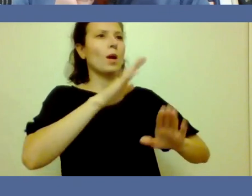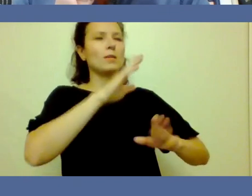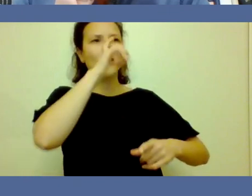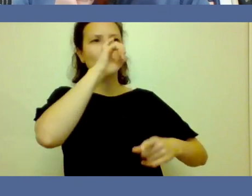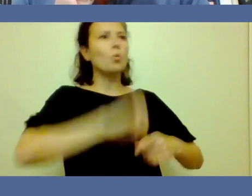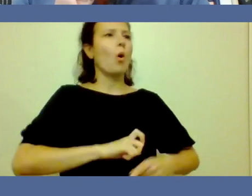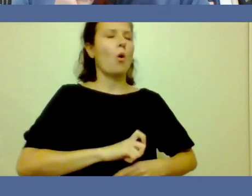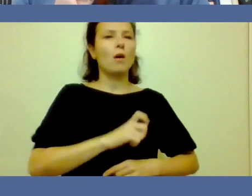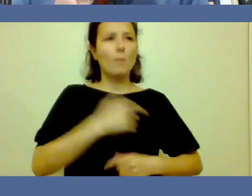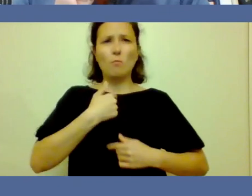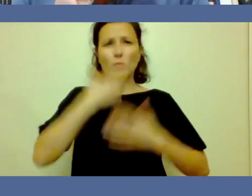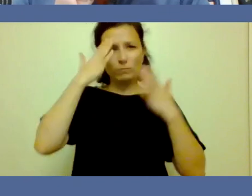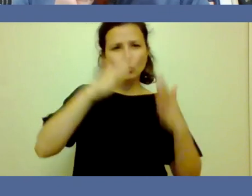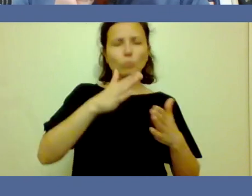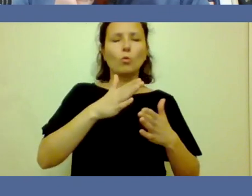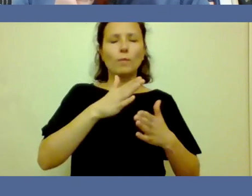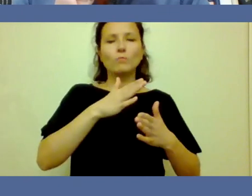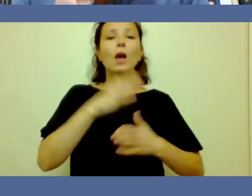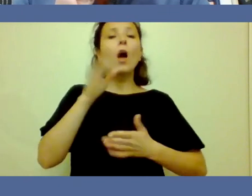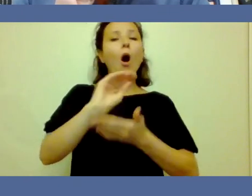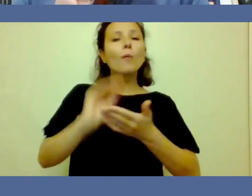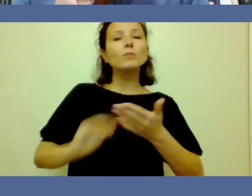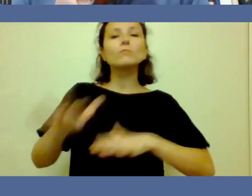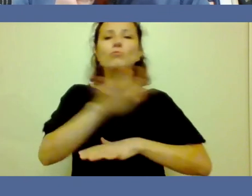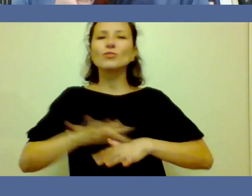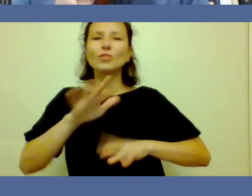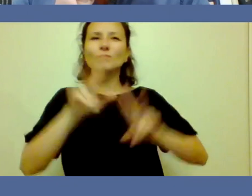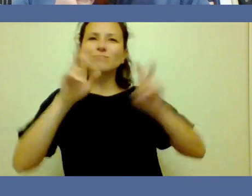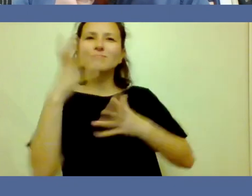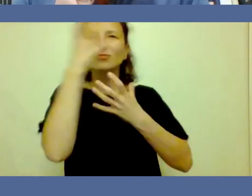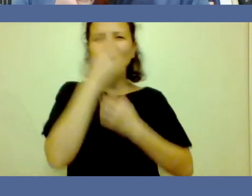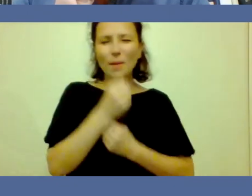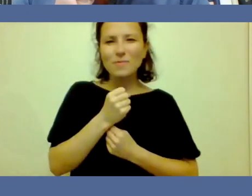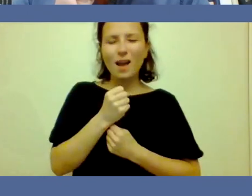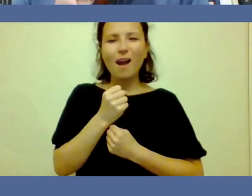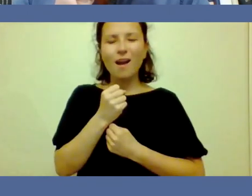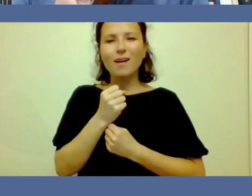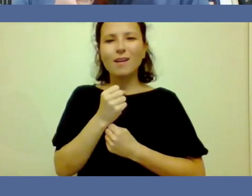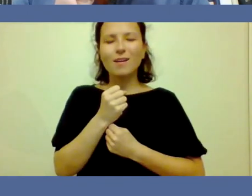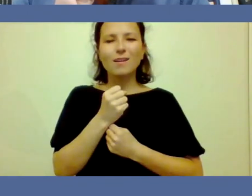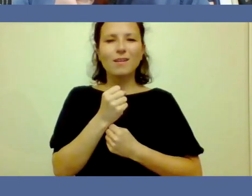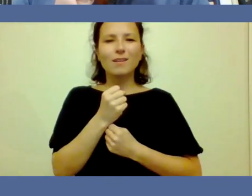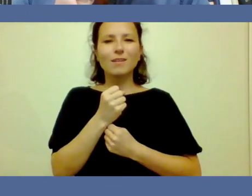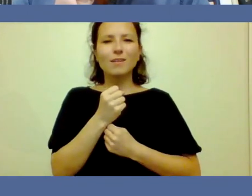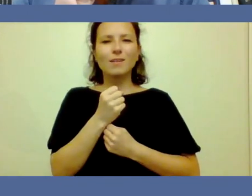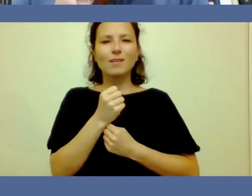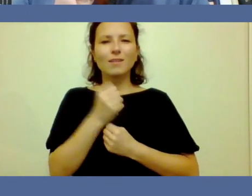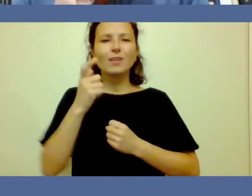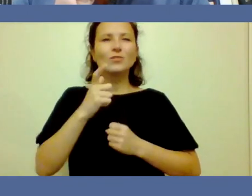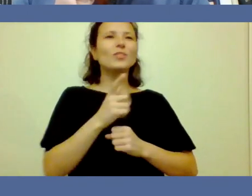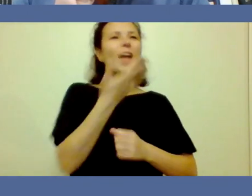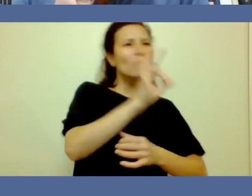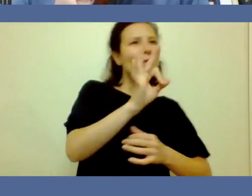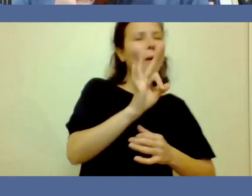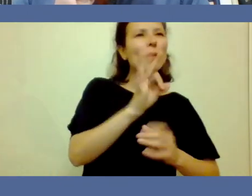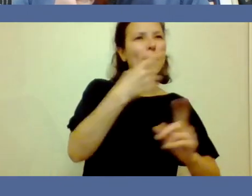tym, czyli opisywaniem przestrzeni ciemnej, bym powiedziała, to co się dzieje po drugiej stronie mocy. Wszystkie